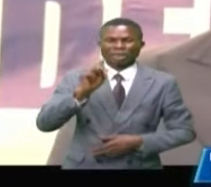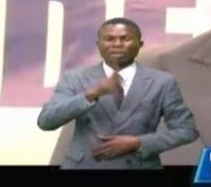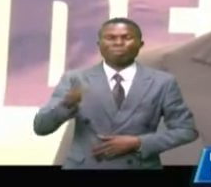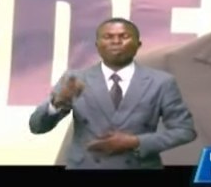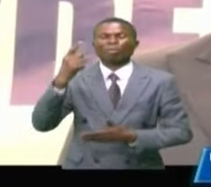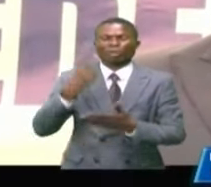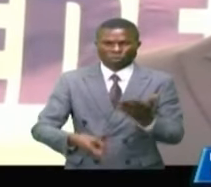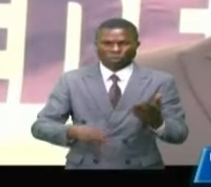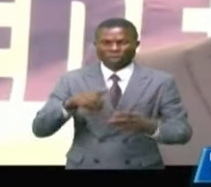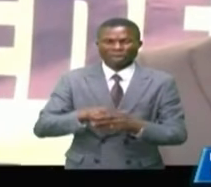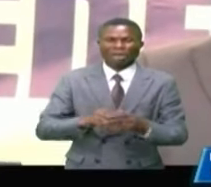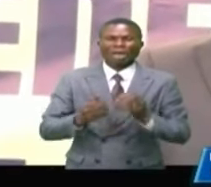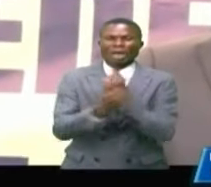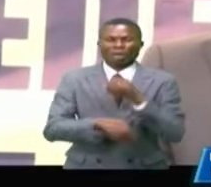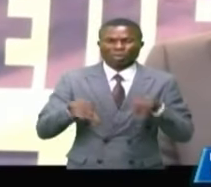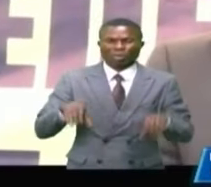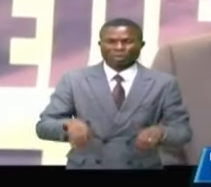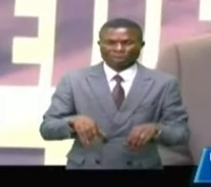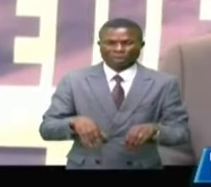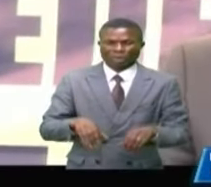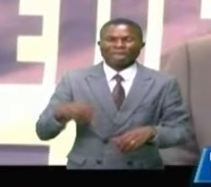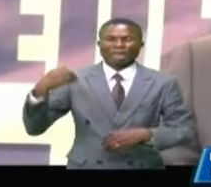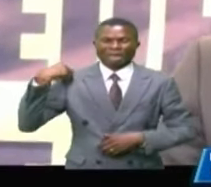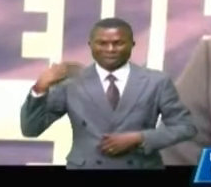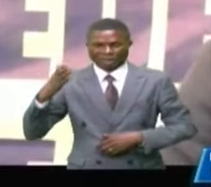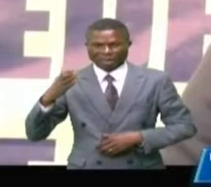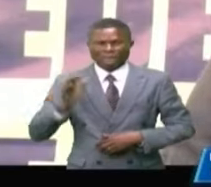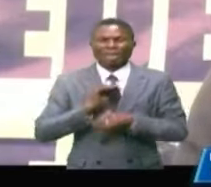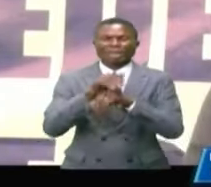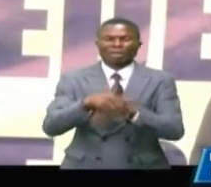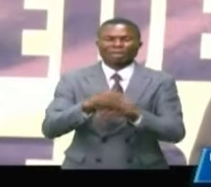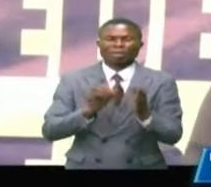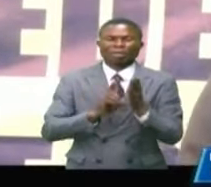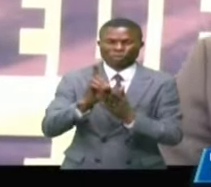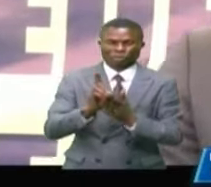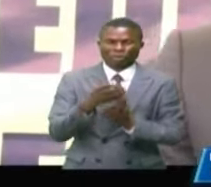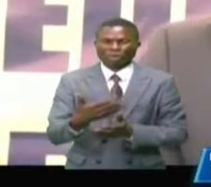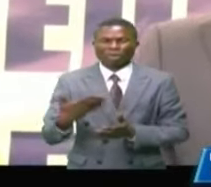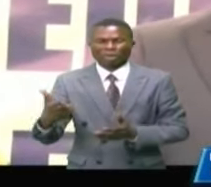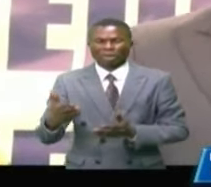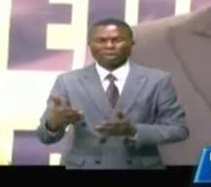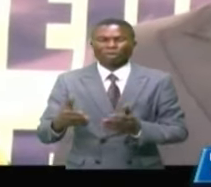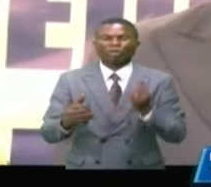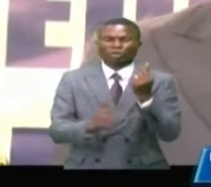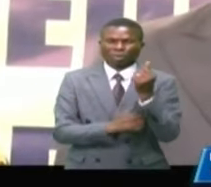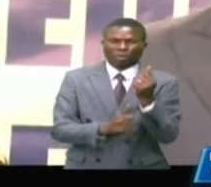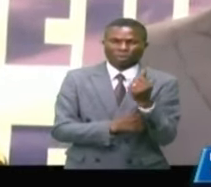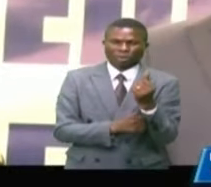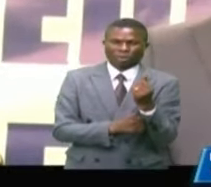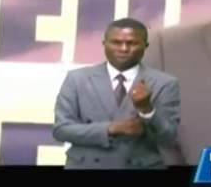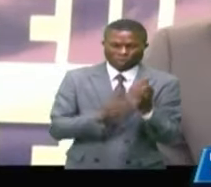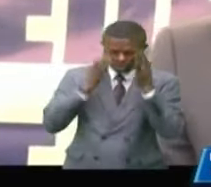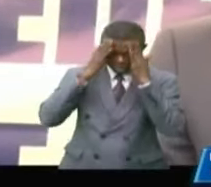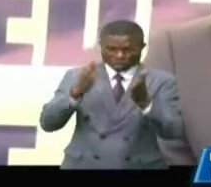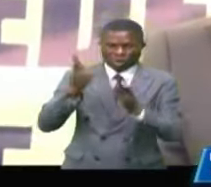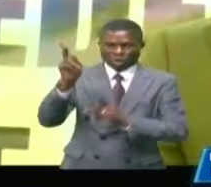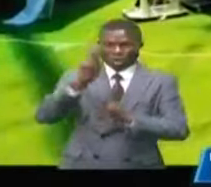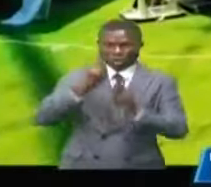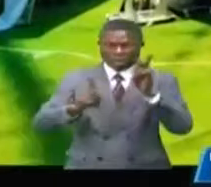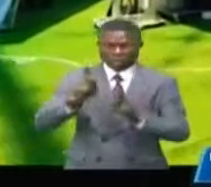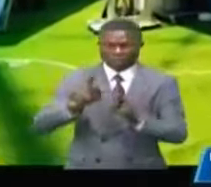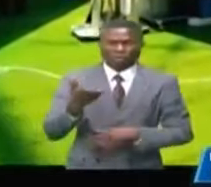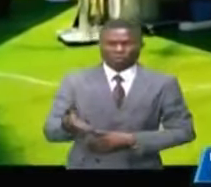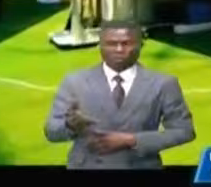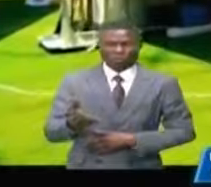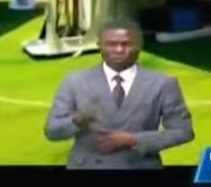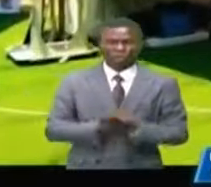niveau national, qui est un établissement public qui contribue au développement des ressources humaines en se focalisant sur la population active. Le